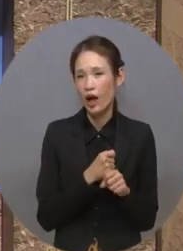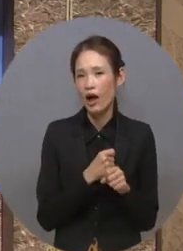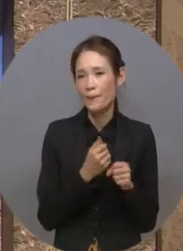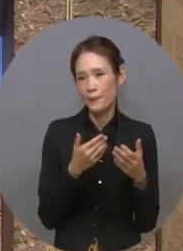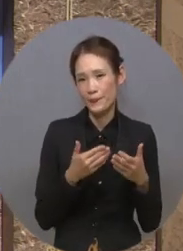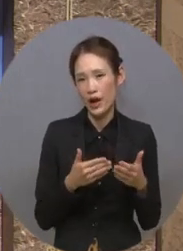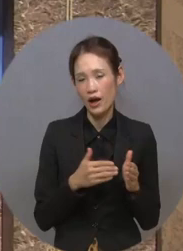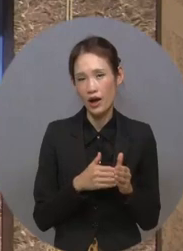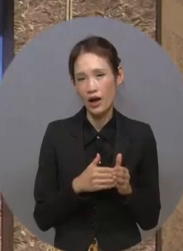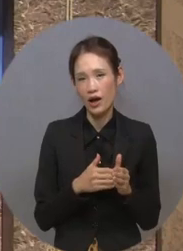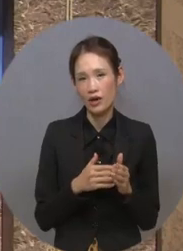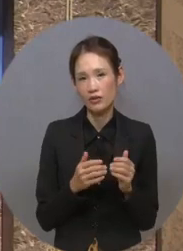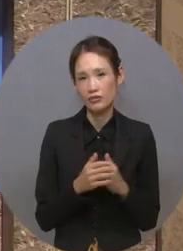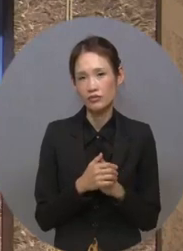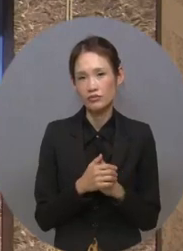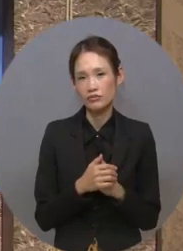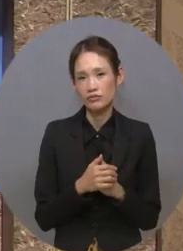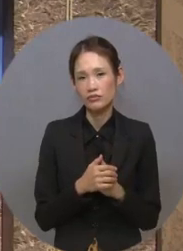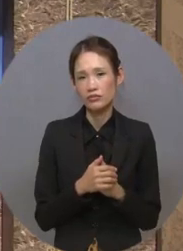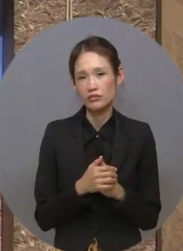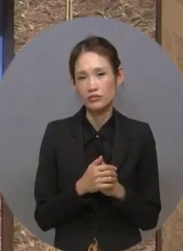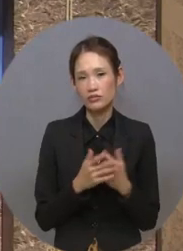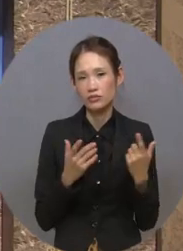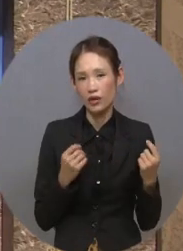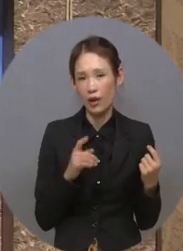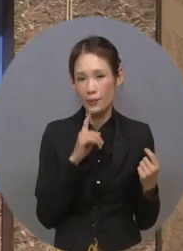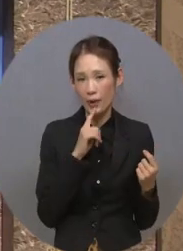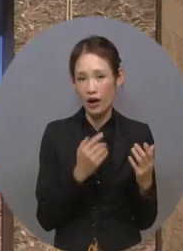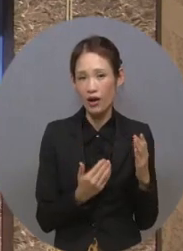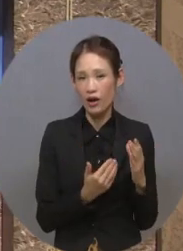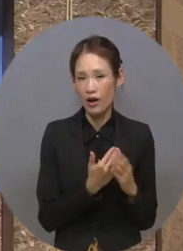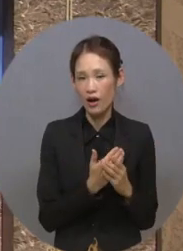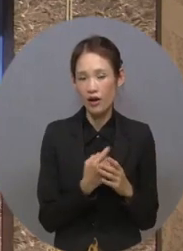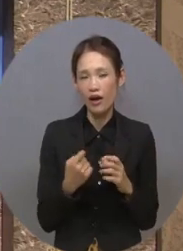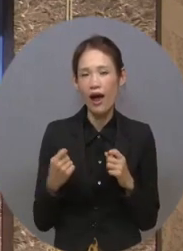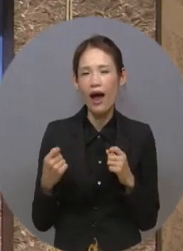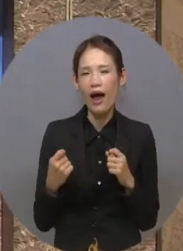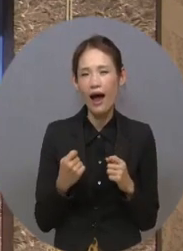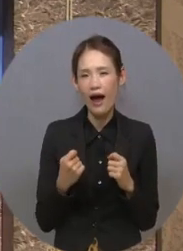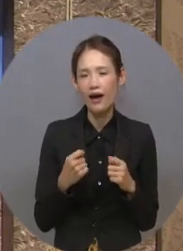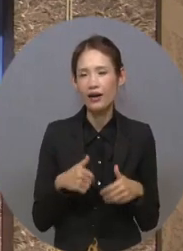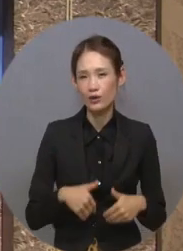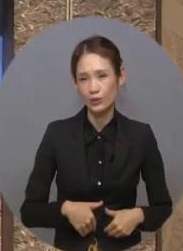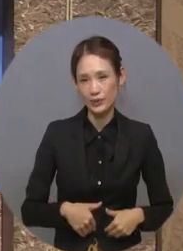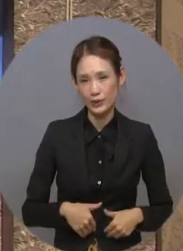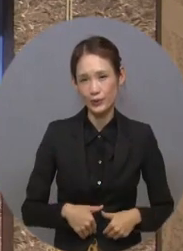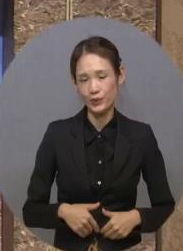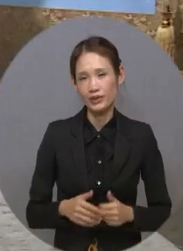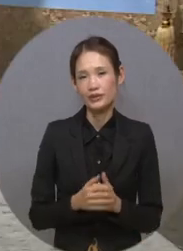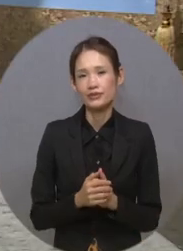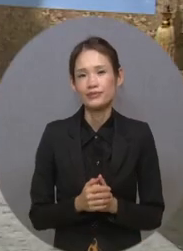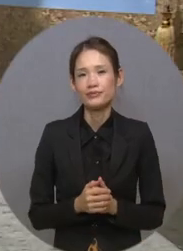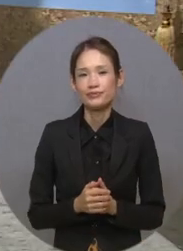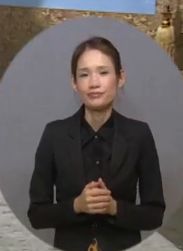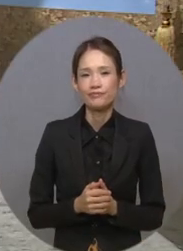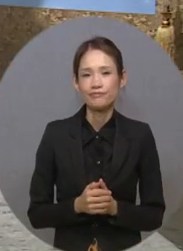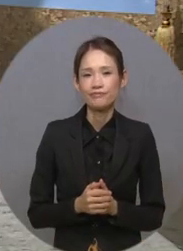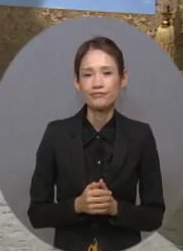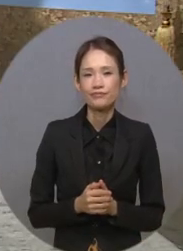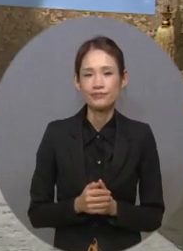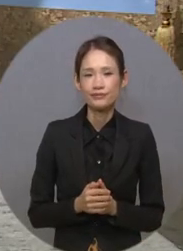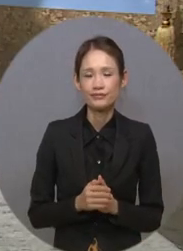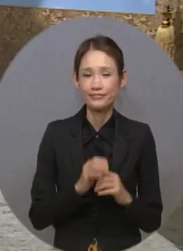예. 그럴 때는 그런 얘기가 나오려면 가까이 하는 시간이 자주 있어야 되죠. 그렇죠. 네. 아